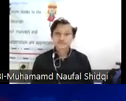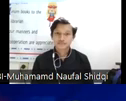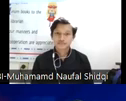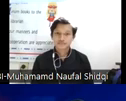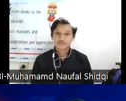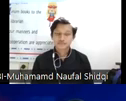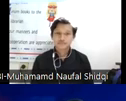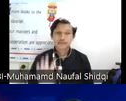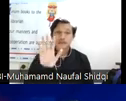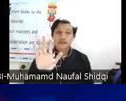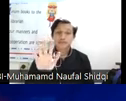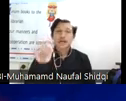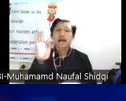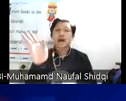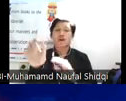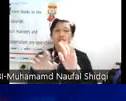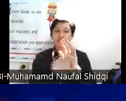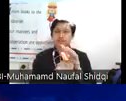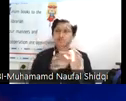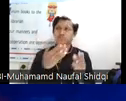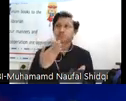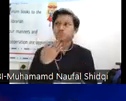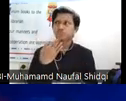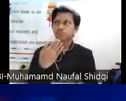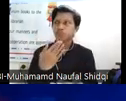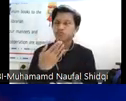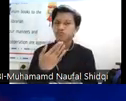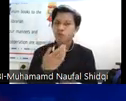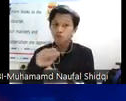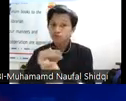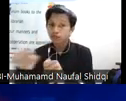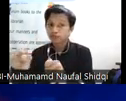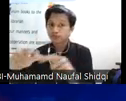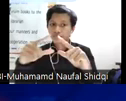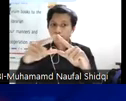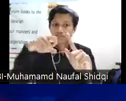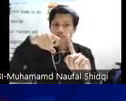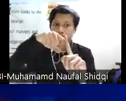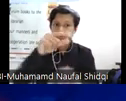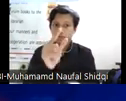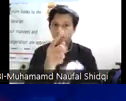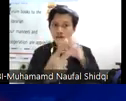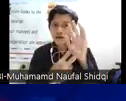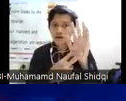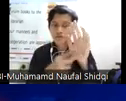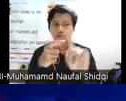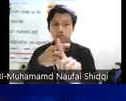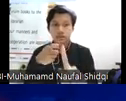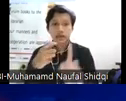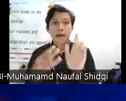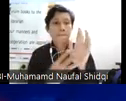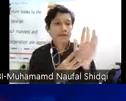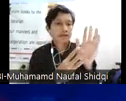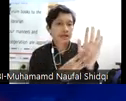nanti untuk membuat akun mendeley ini dibutuhkan email yang aktif ya Bapak Ibu karena kalau misalkan nanti nggak aktif nanti akan